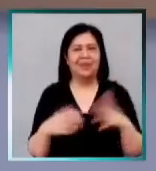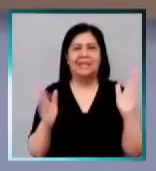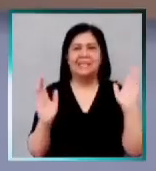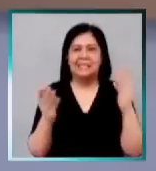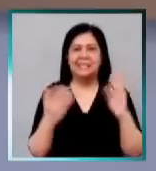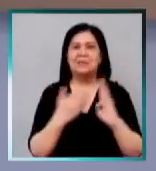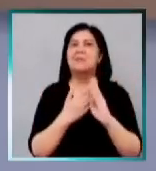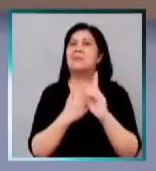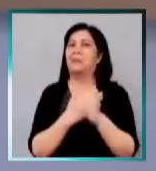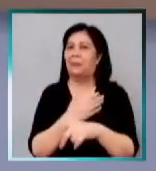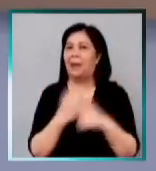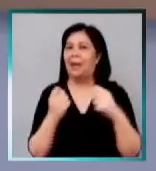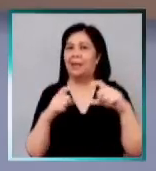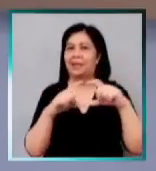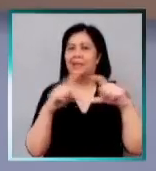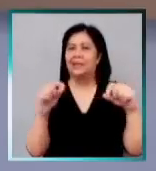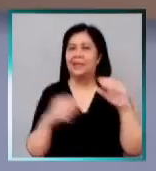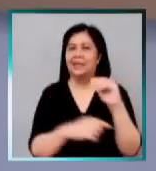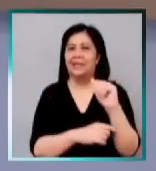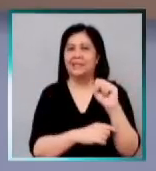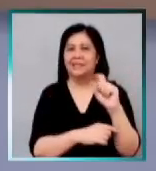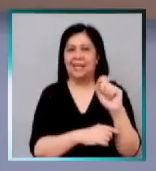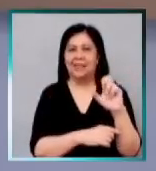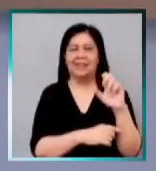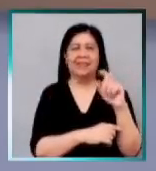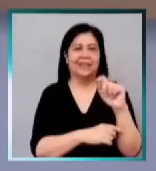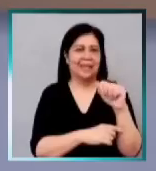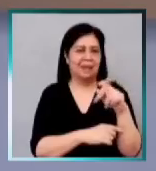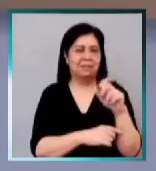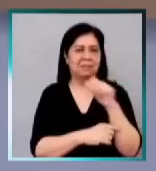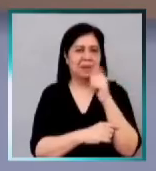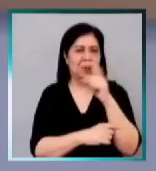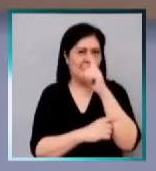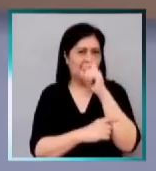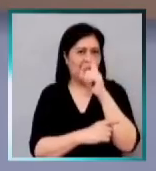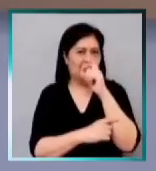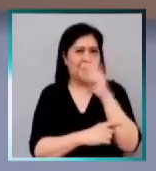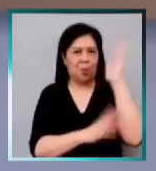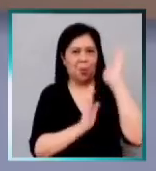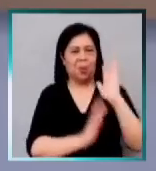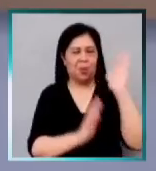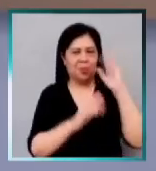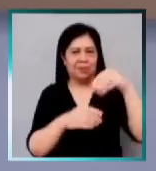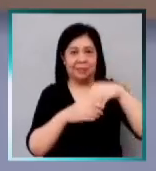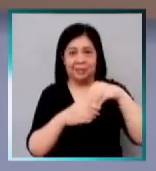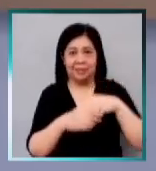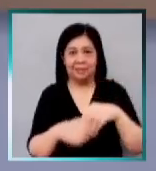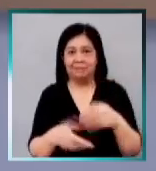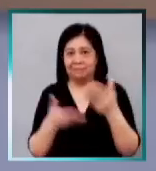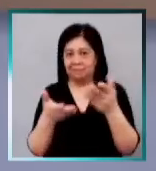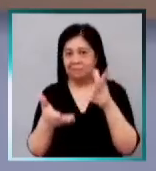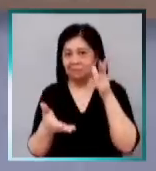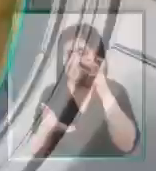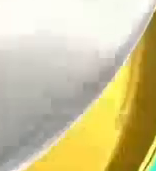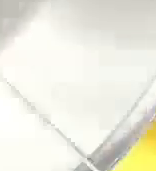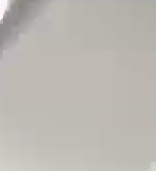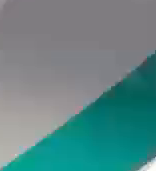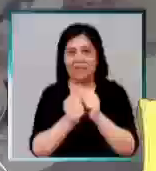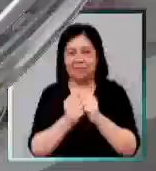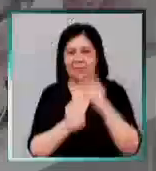mga cassette tapes, pero hindi na raw basta lumang tugtugin ang laman. Pakinggan natin kasama ni Raffy Tima.